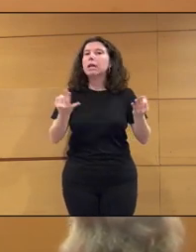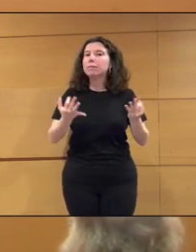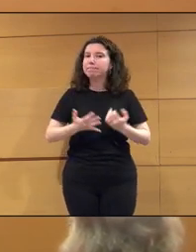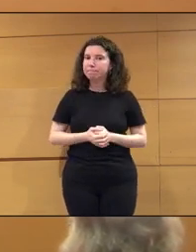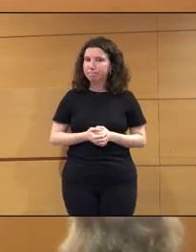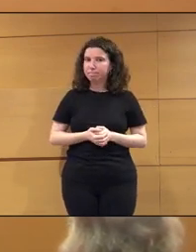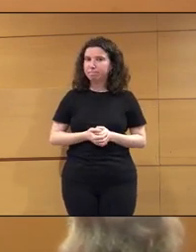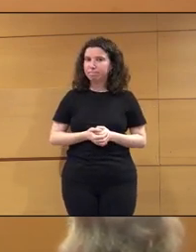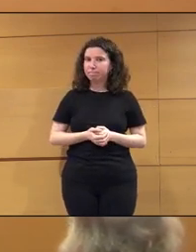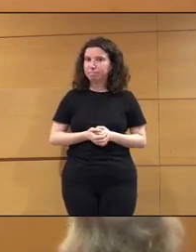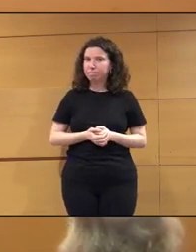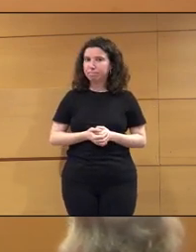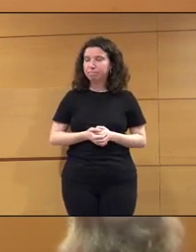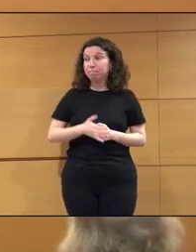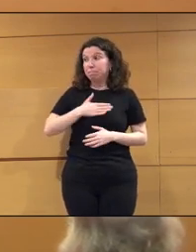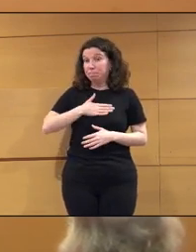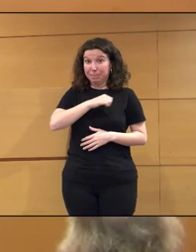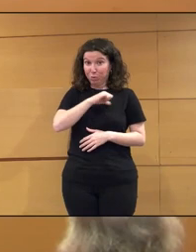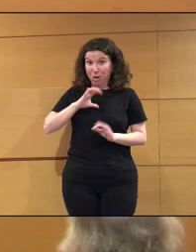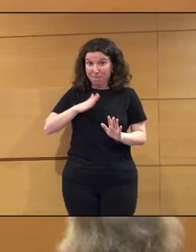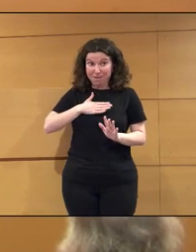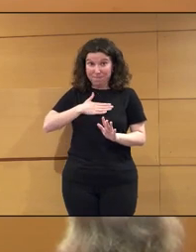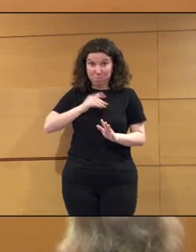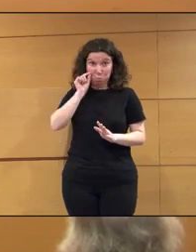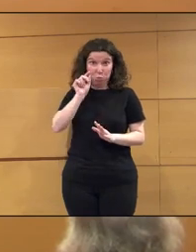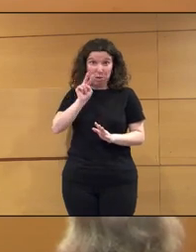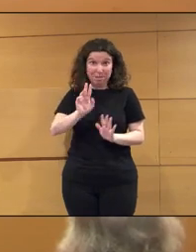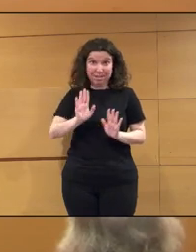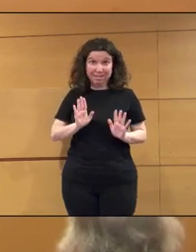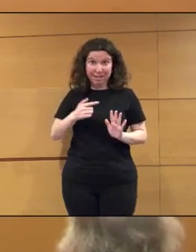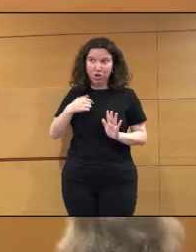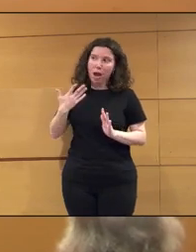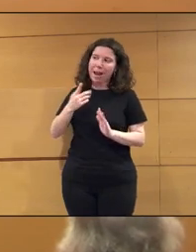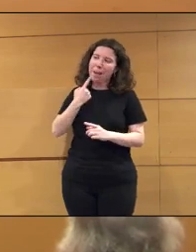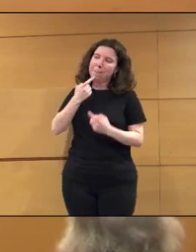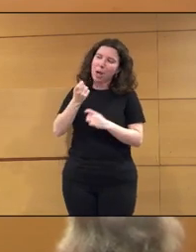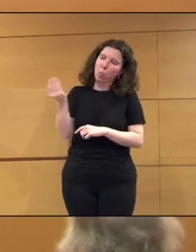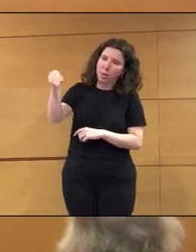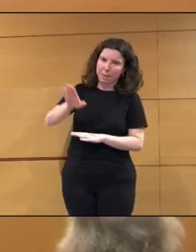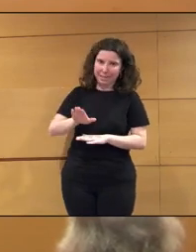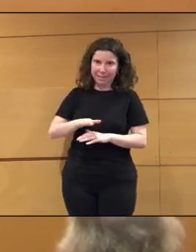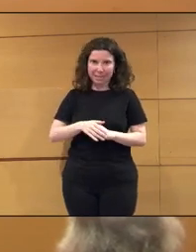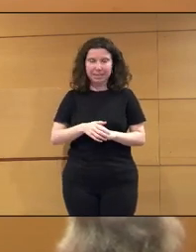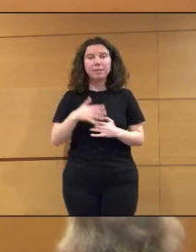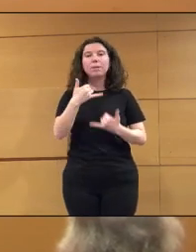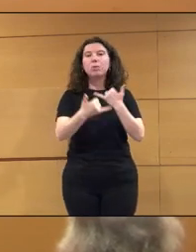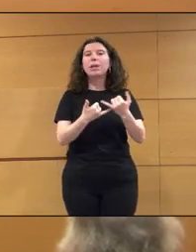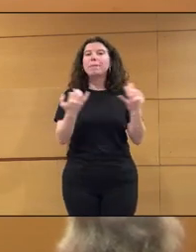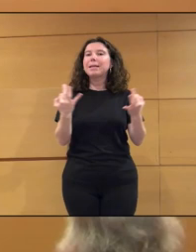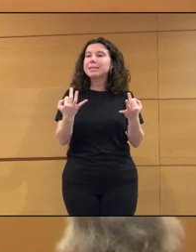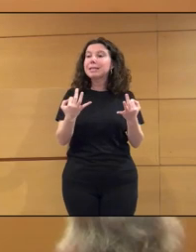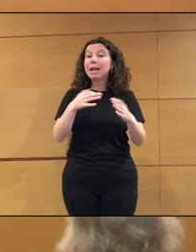Personalment, jo, des del meu punt de vista, sí. Ara et faré una pregunta inversa. Un dels grans problemes és que